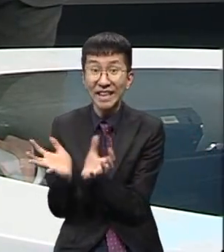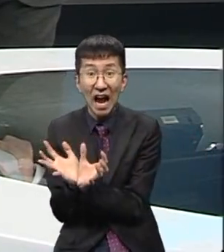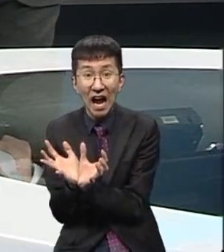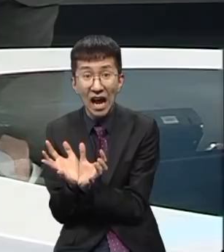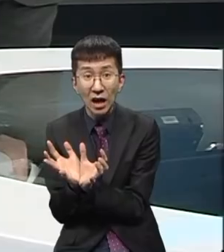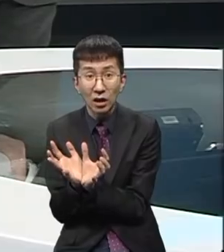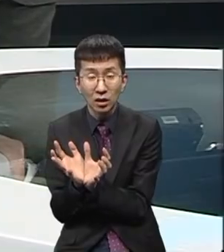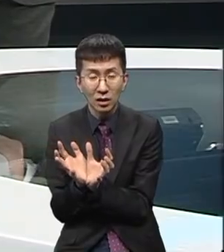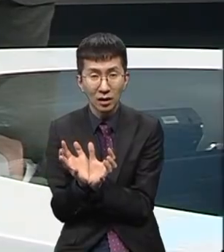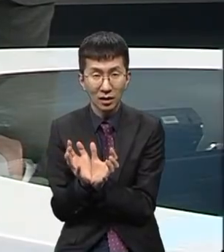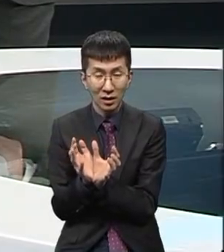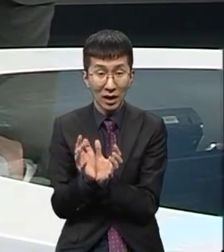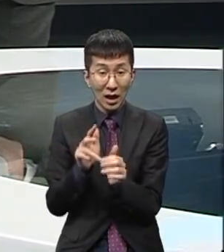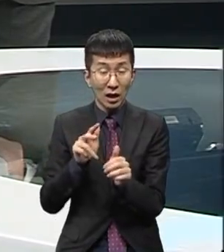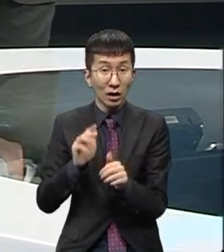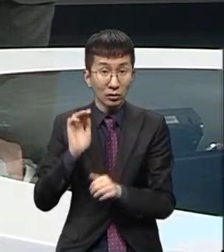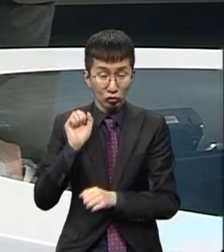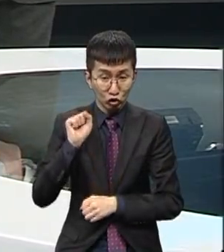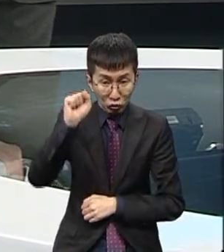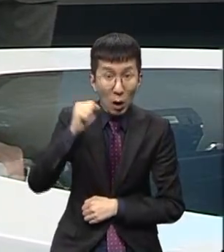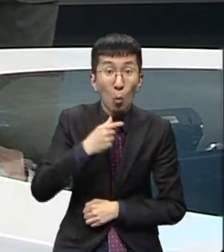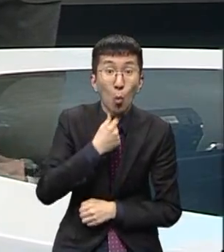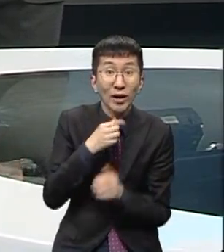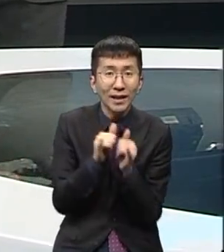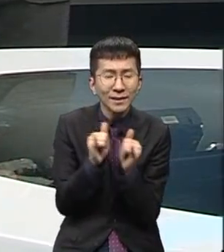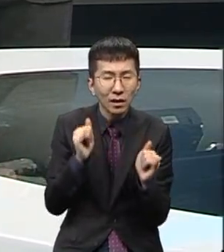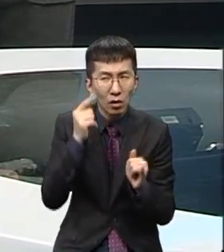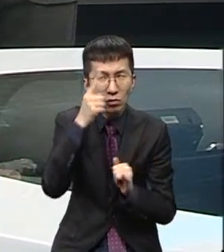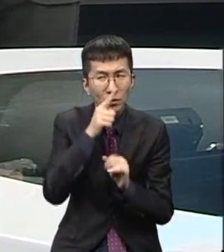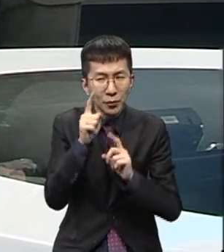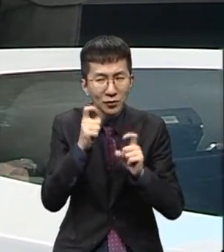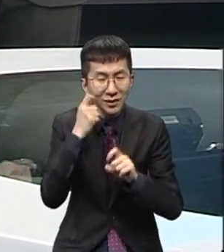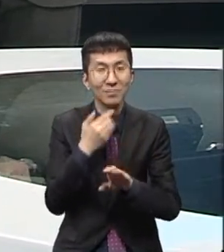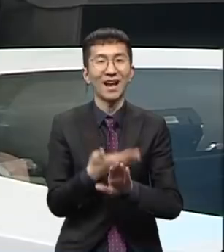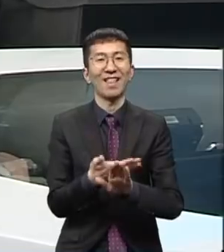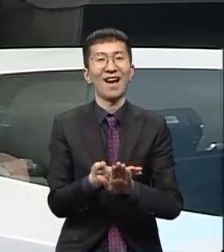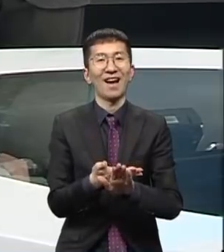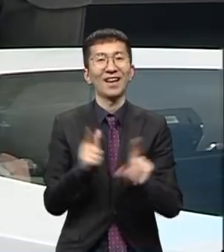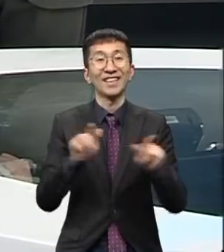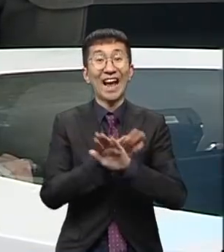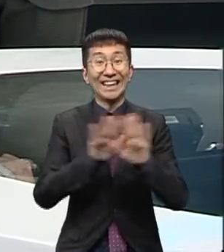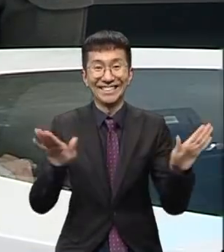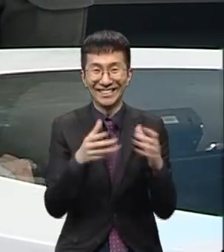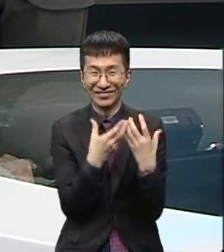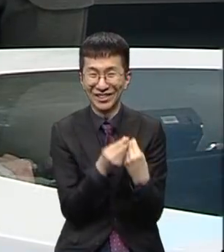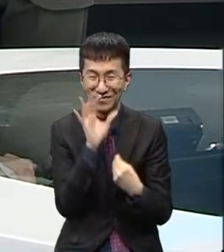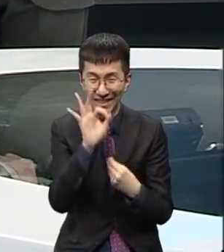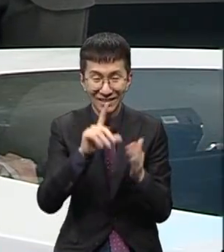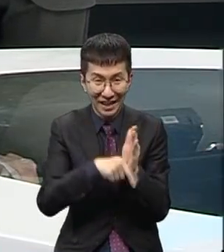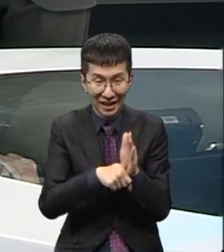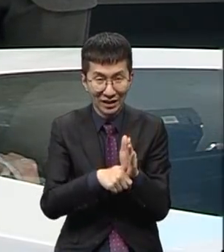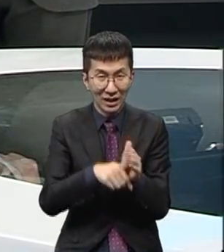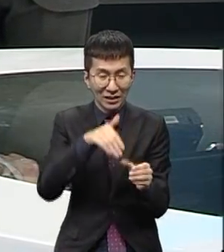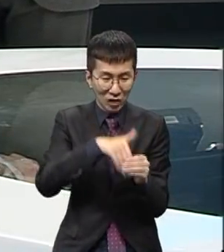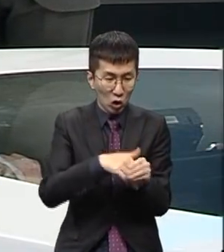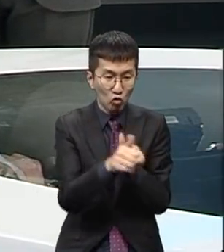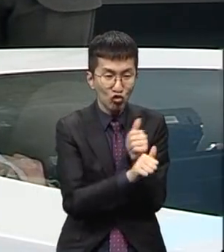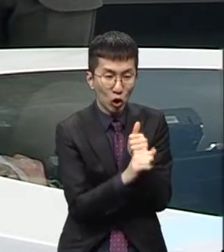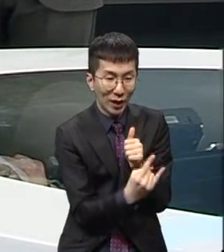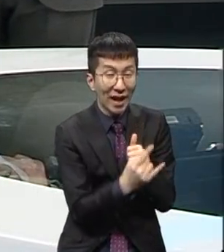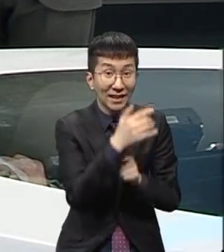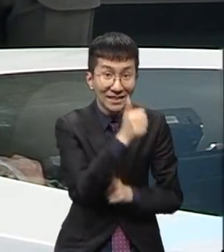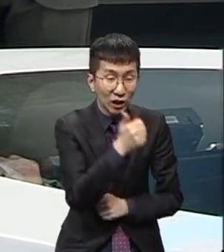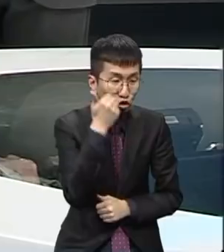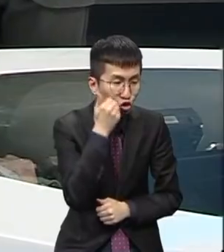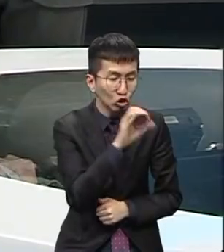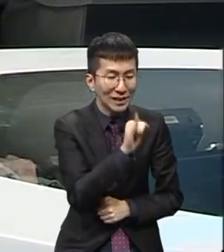대선 주자들의 표정도 엇갈리고 있습니다. 날씨 예보에 좀 비유를 해보면 선거대책위원장이었던 이낙연 민주당